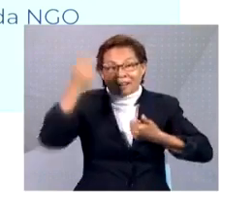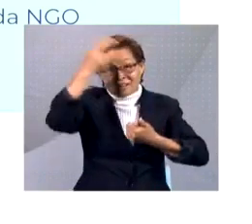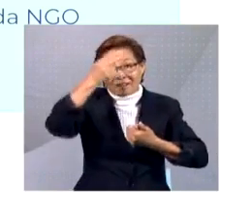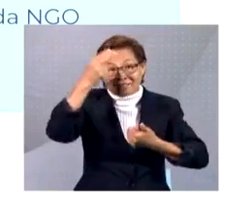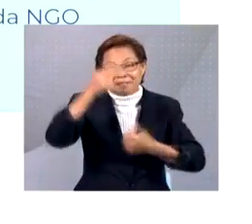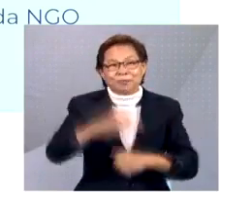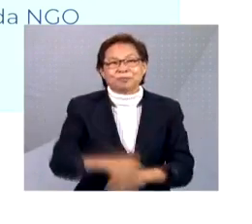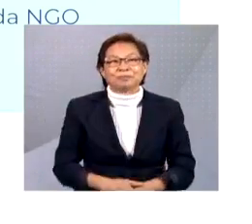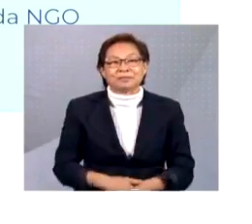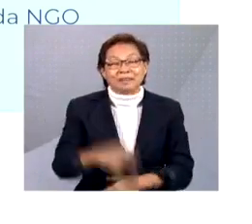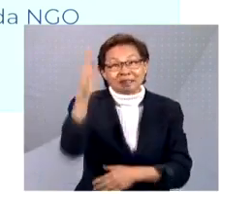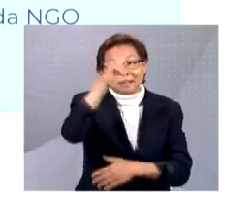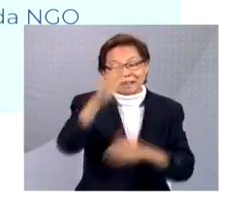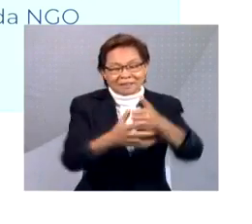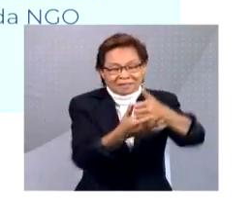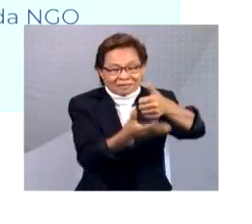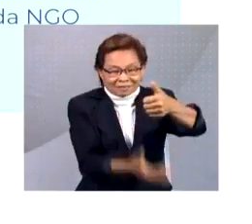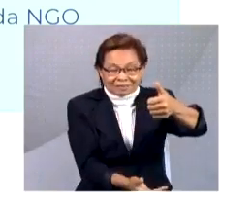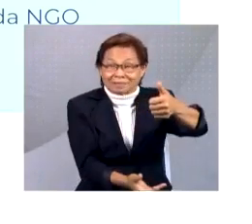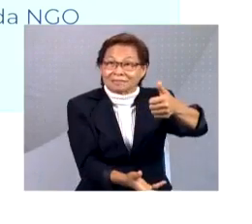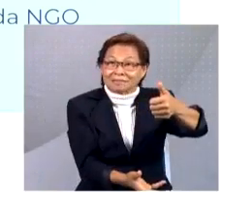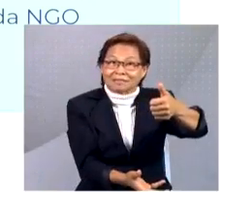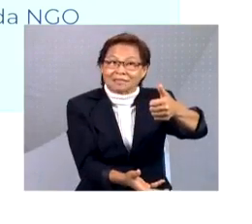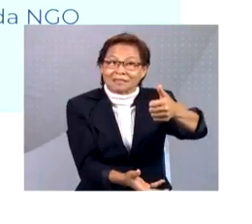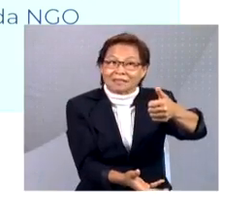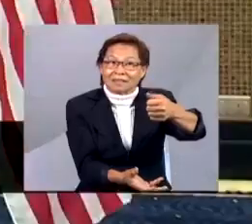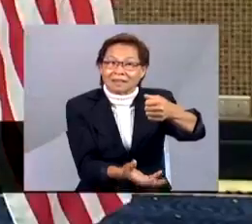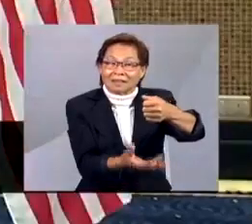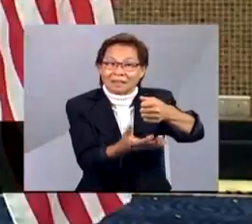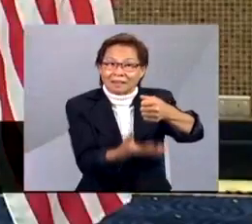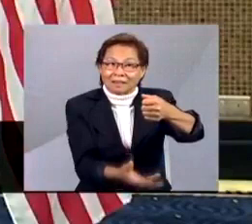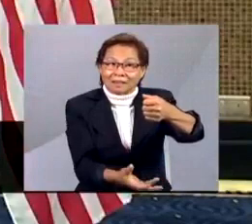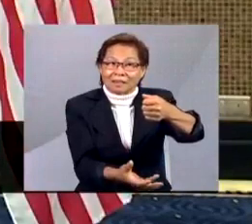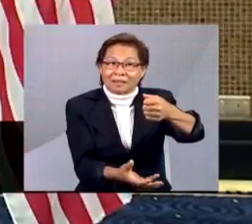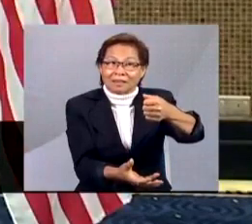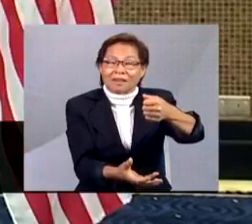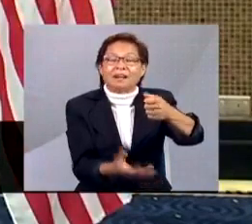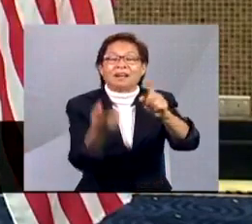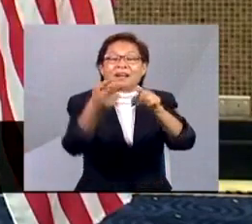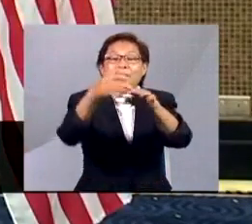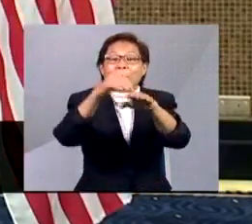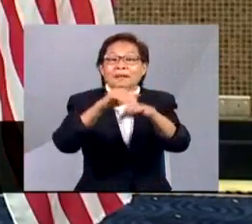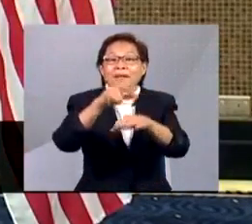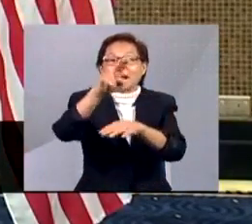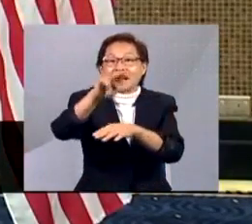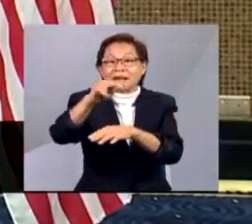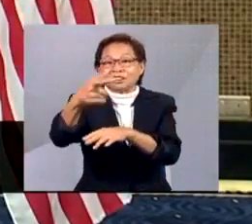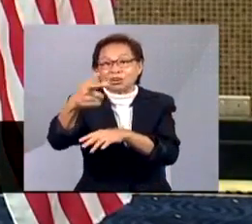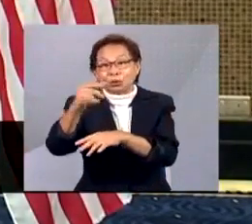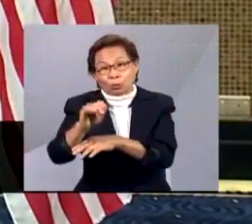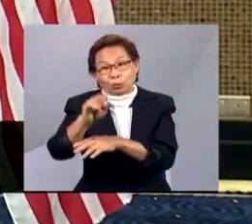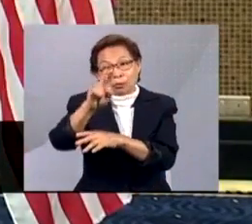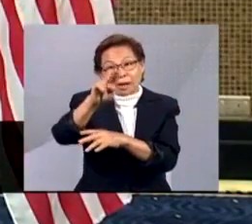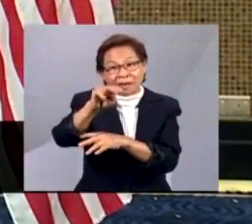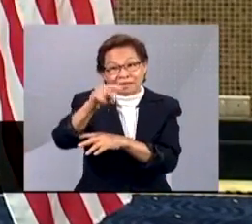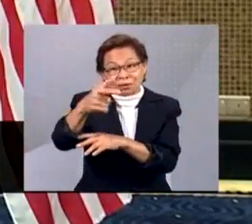Kerajaan juga akan memperuntukkan grant kepada pertubuhan bukan kerajaan yang berkaitan.